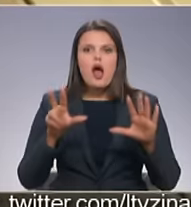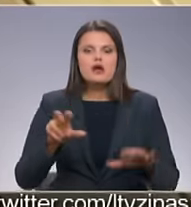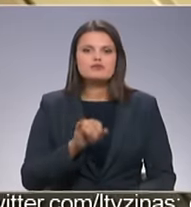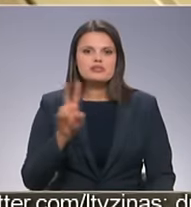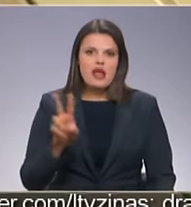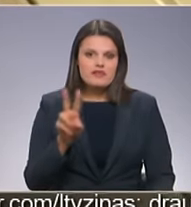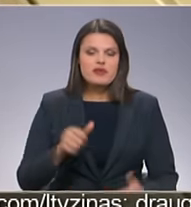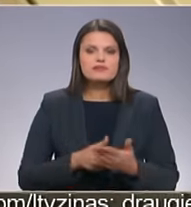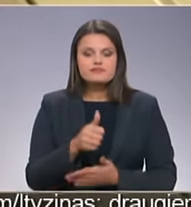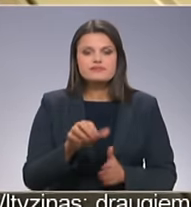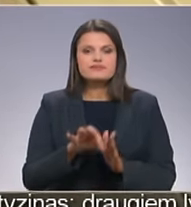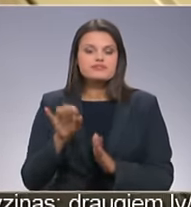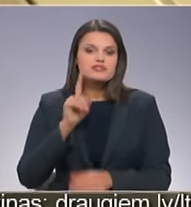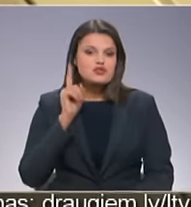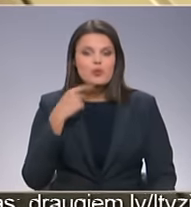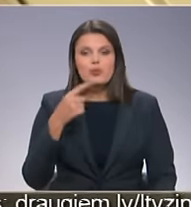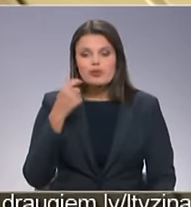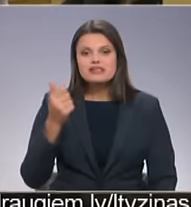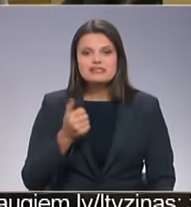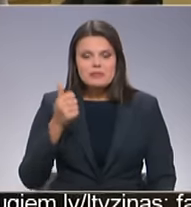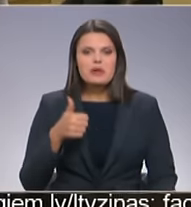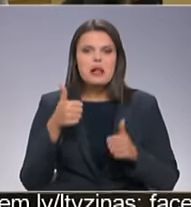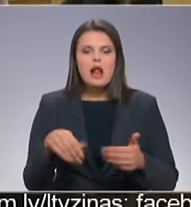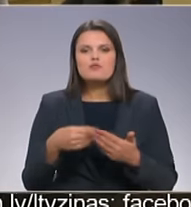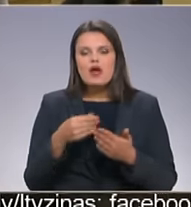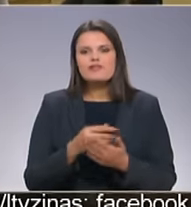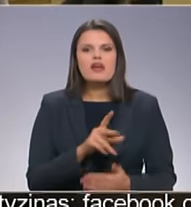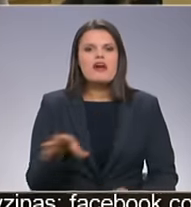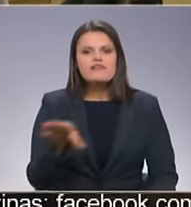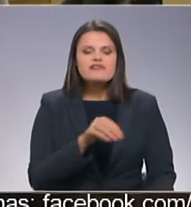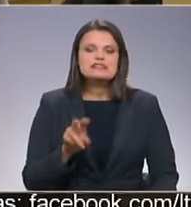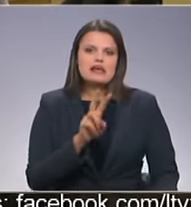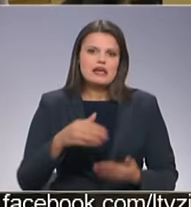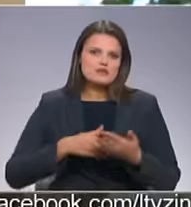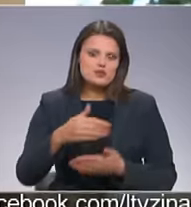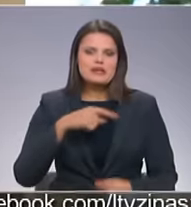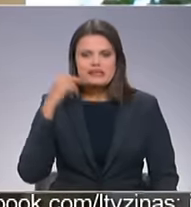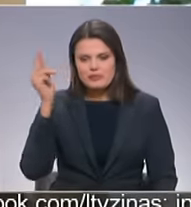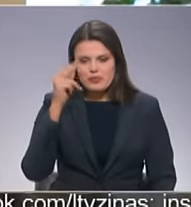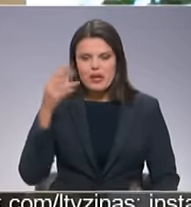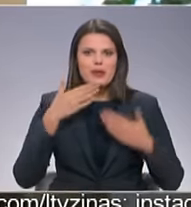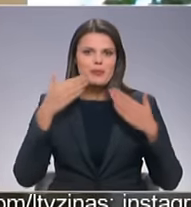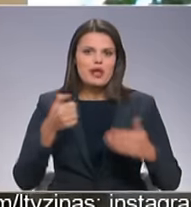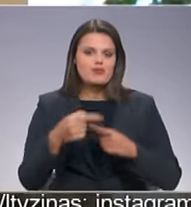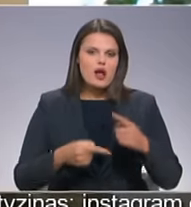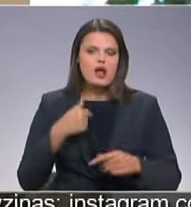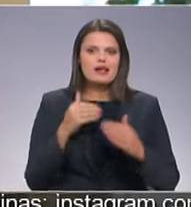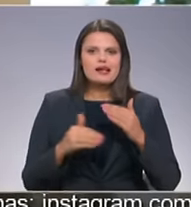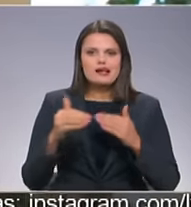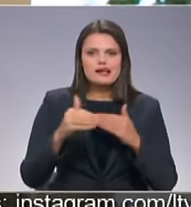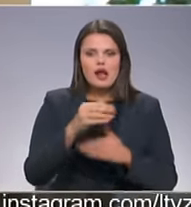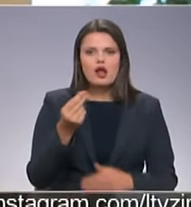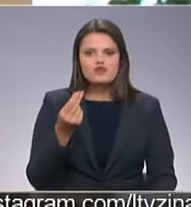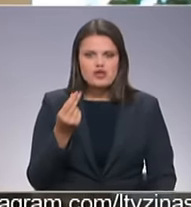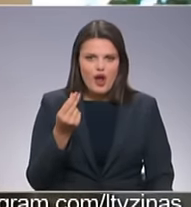Janvārī. Izvirzītie jaunieši atzīst, ka stipendija noderētu ikvienam turpmākajām mācībām. Es pēdējos gados tad krāju naudu